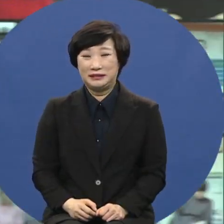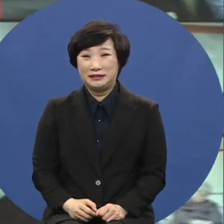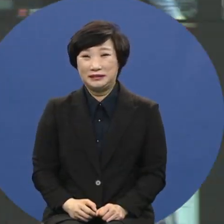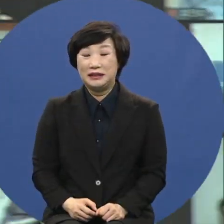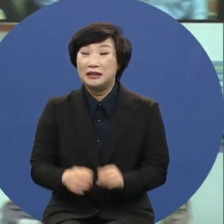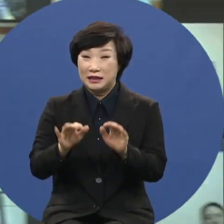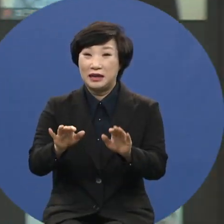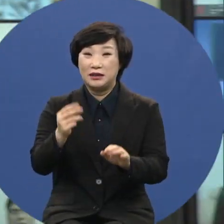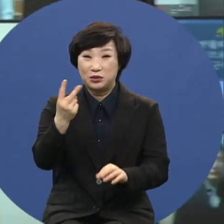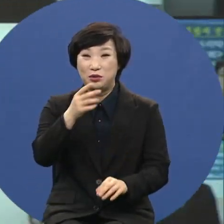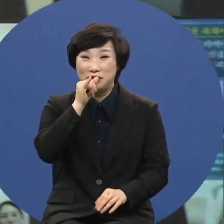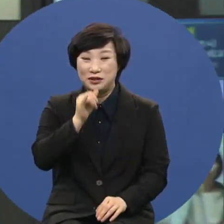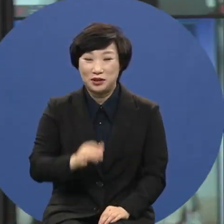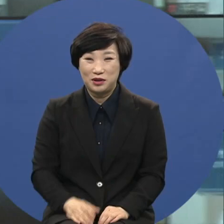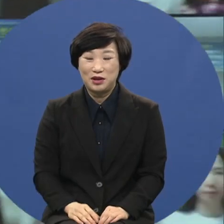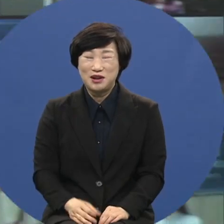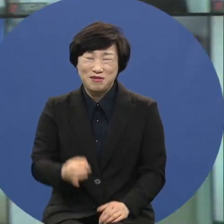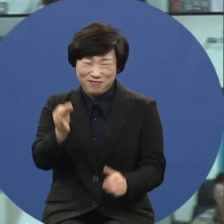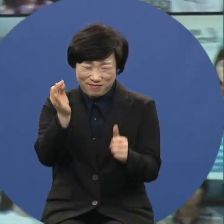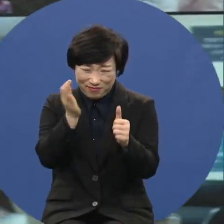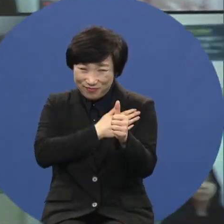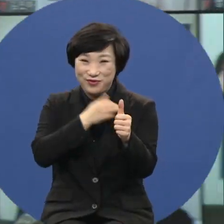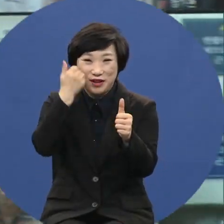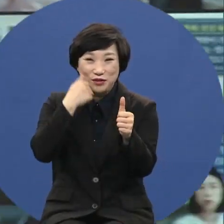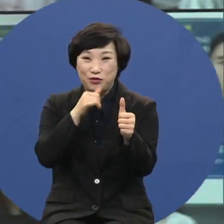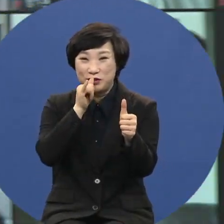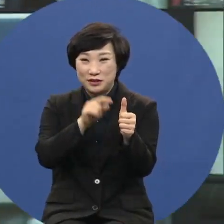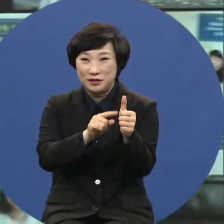돈 많은 부자